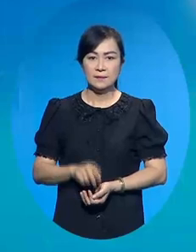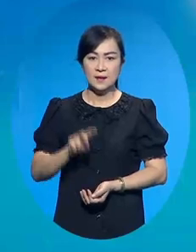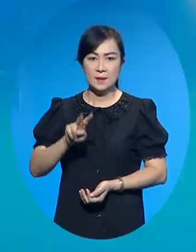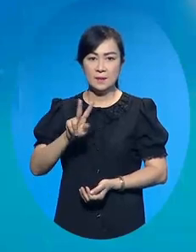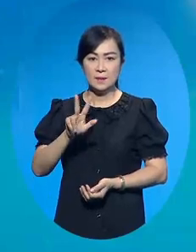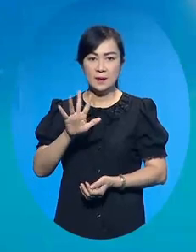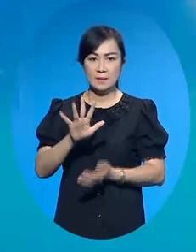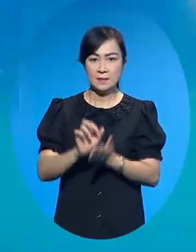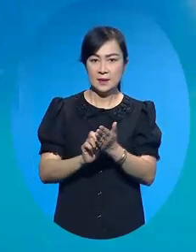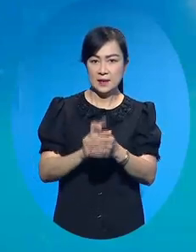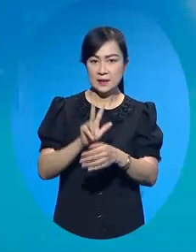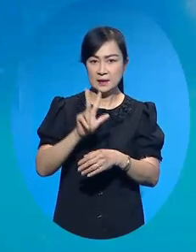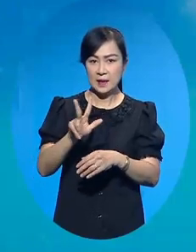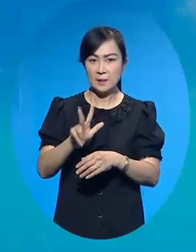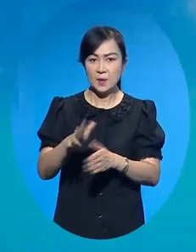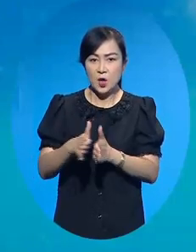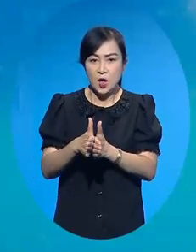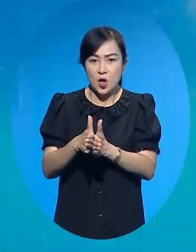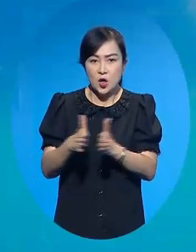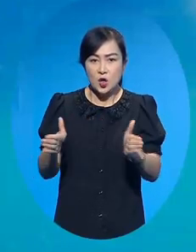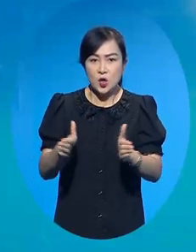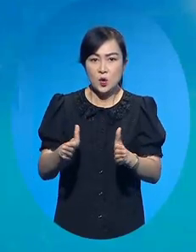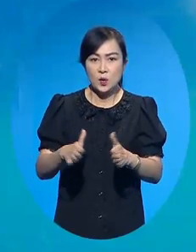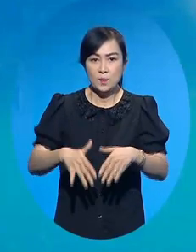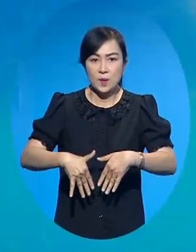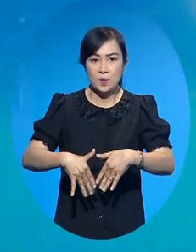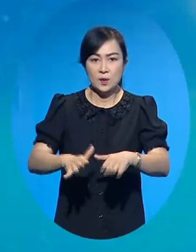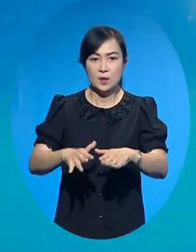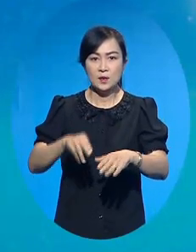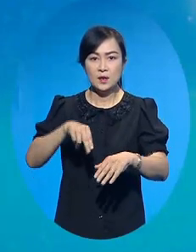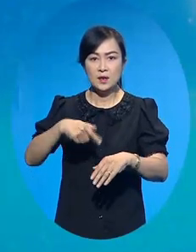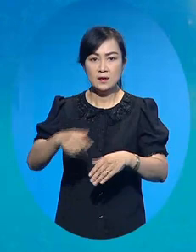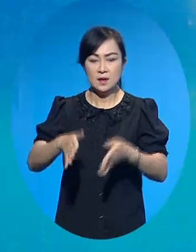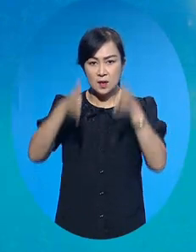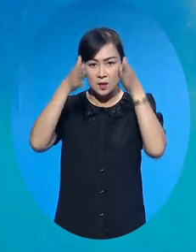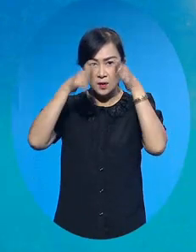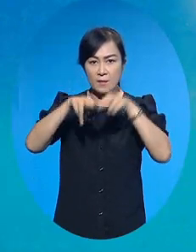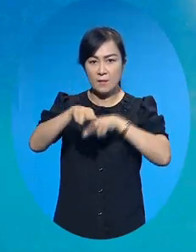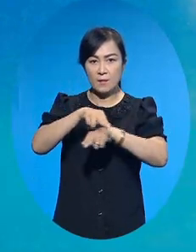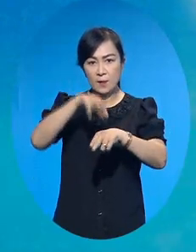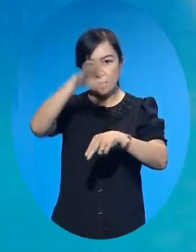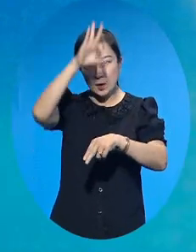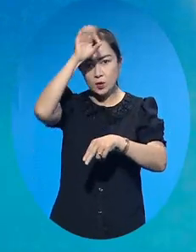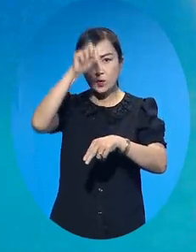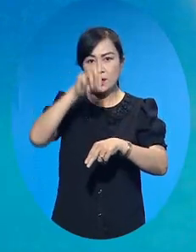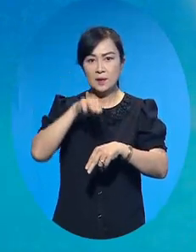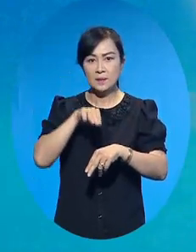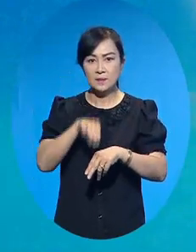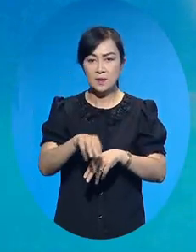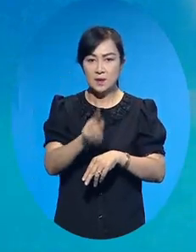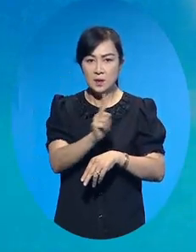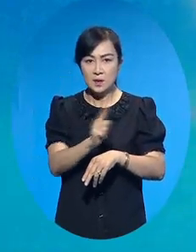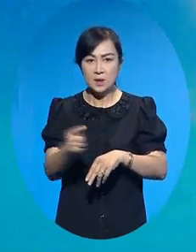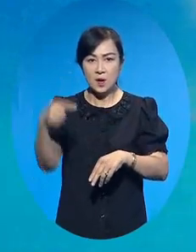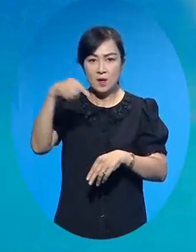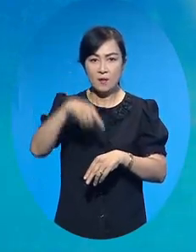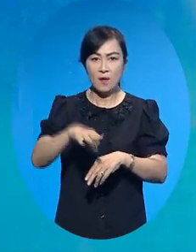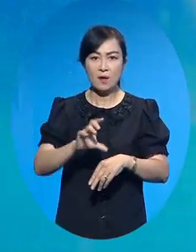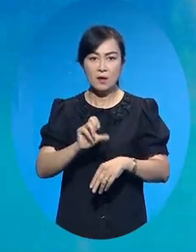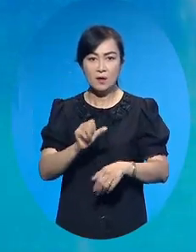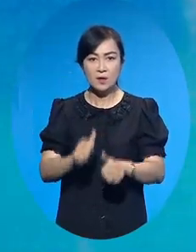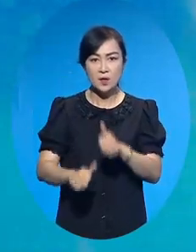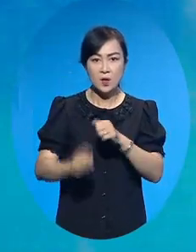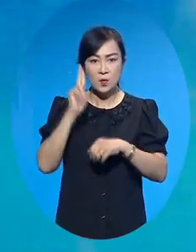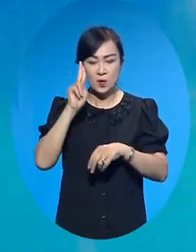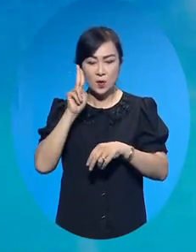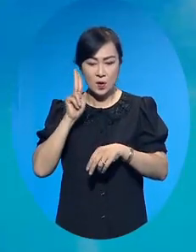Ngày 25 tháng 8, hàng trăm người biểu tình Niger đã tập trung trước căn cứ quân sự của Pháp tại thủ đô Niamey. Họ đe dọa sẽ xông vào cơ sở nếu quân